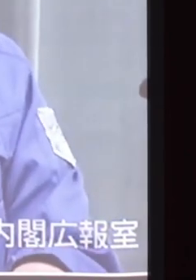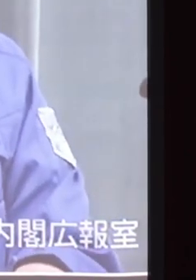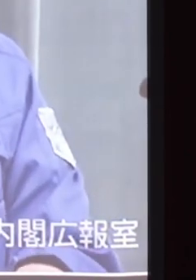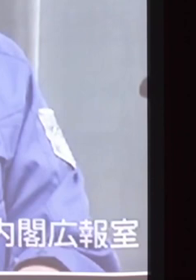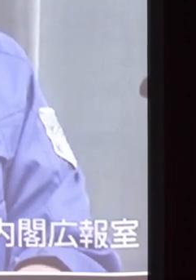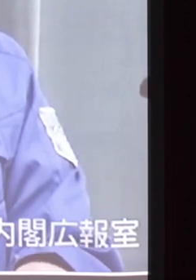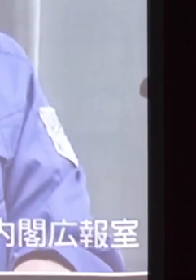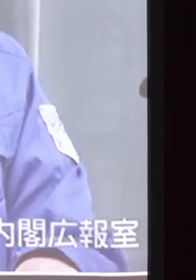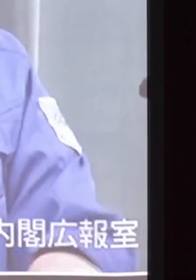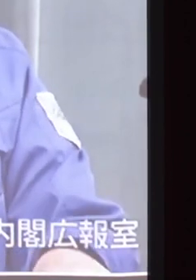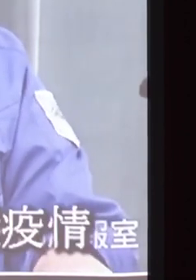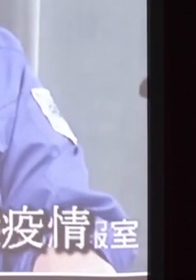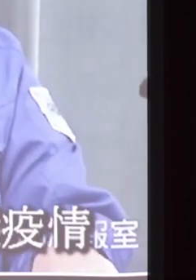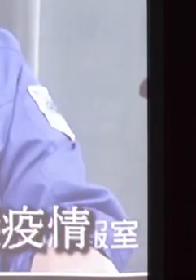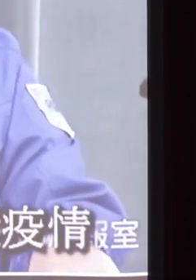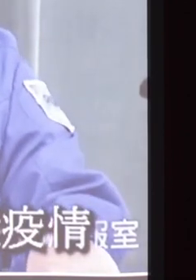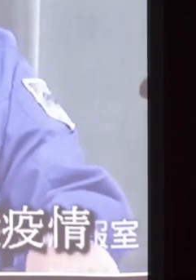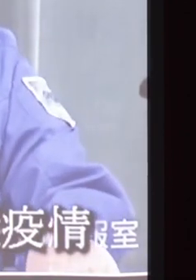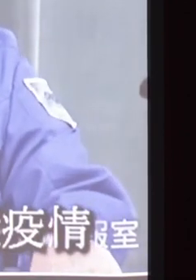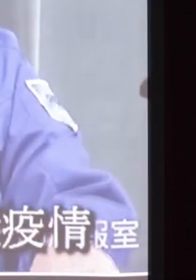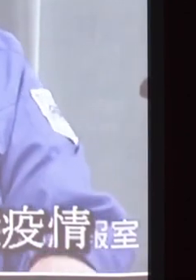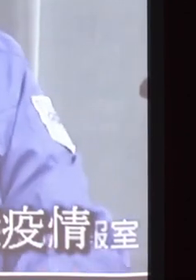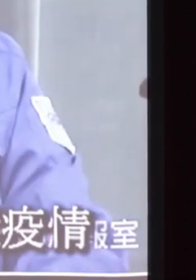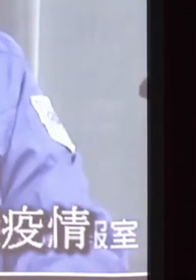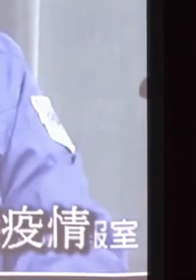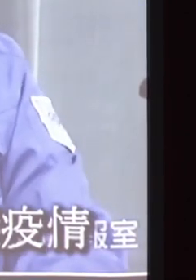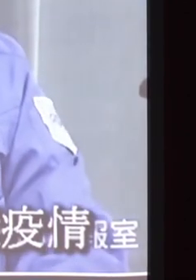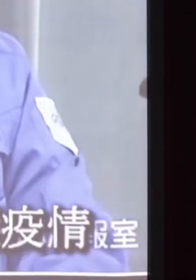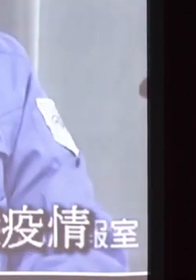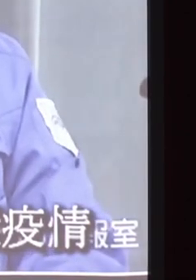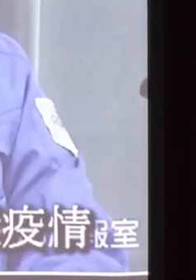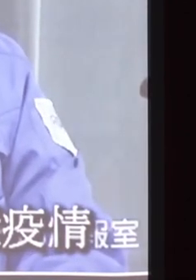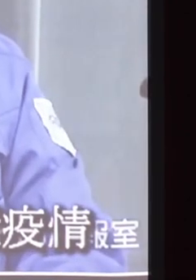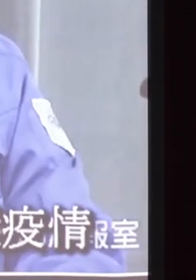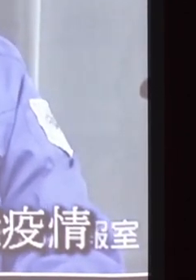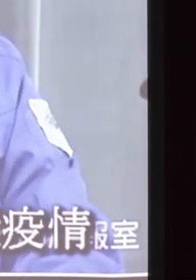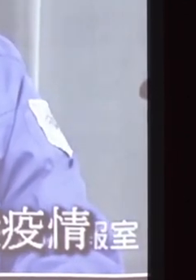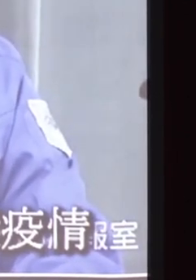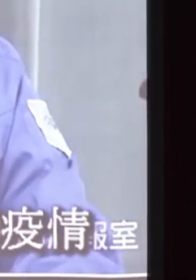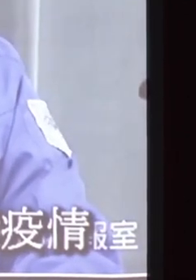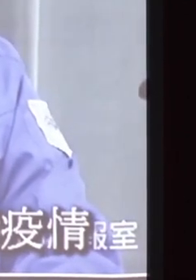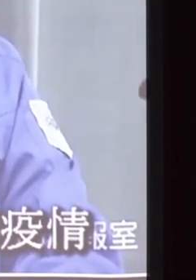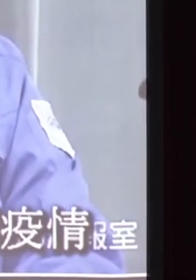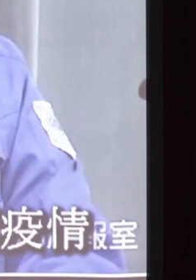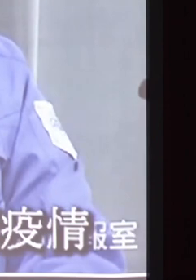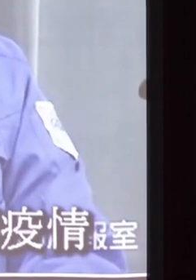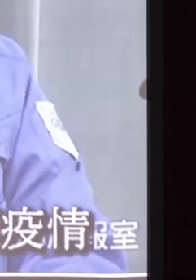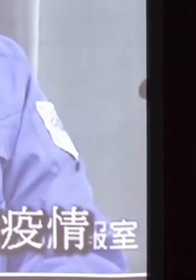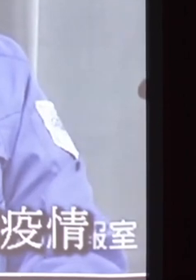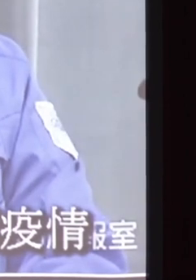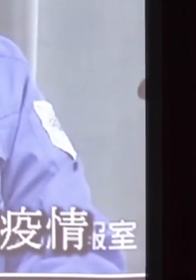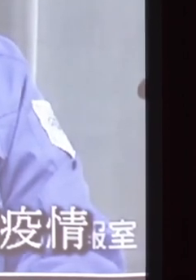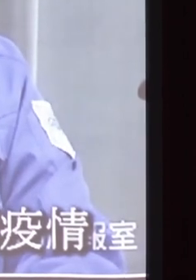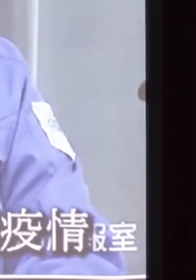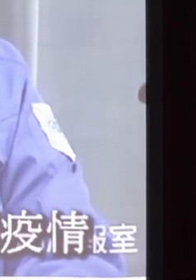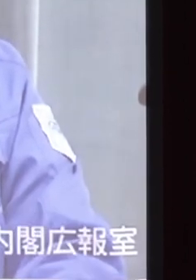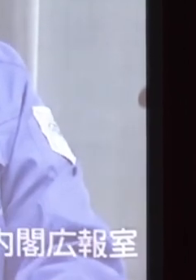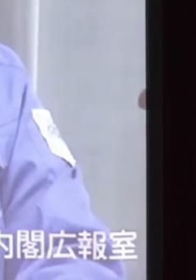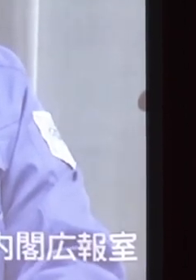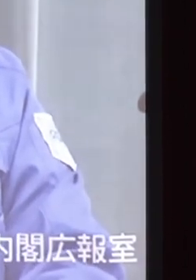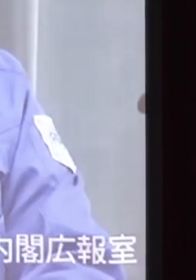感謝を申し上げます。台湾との間ではこれまでも様々な自然災害やコロナ禍等におきま